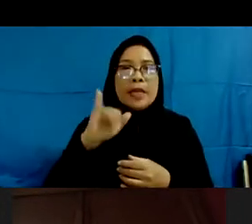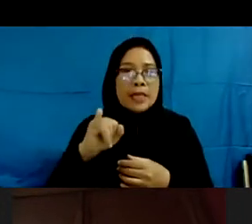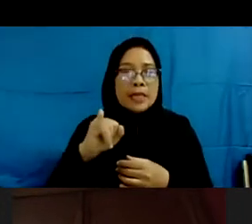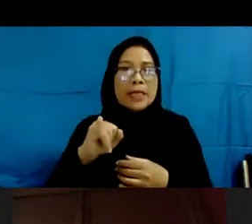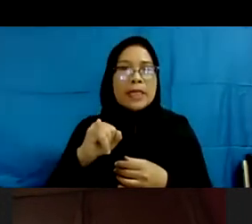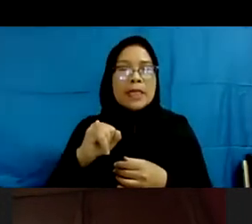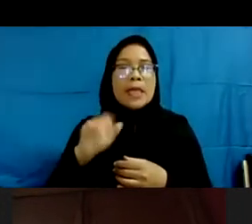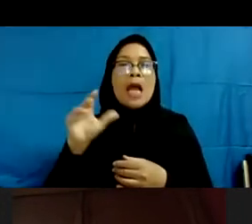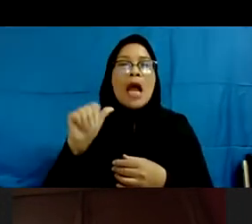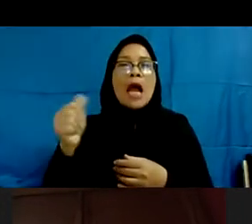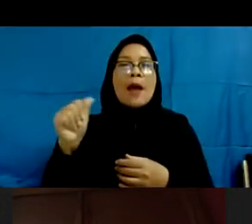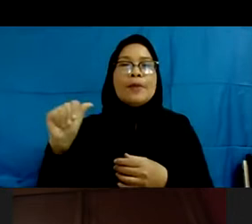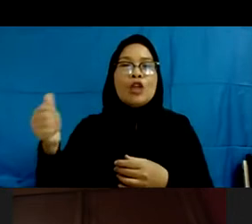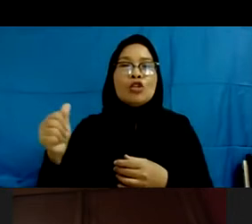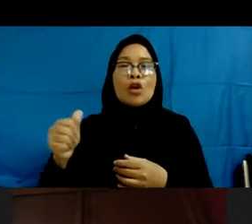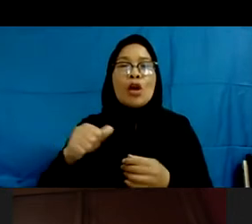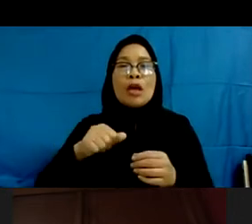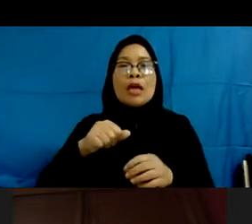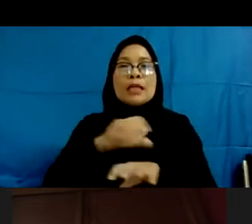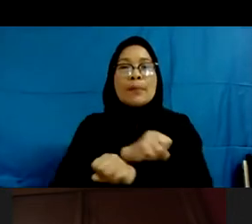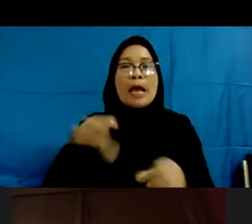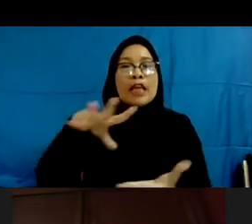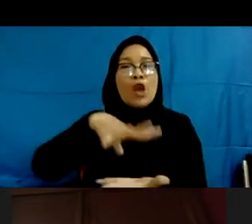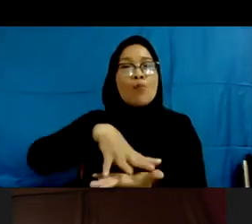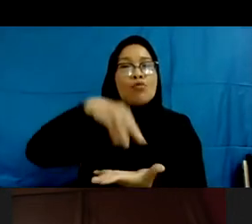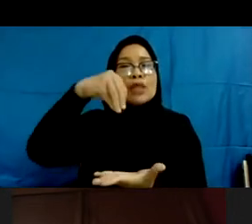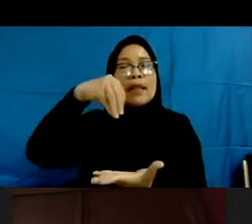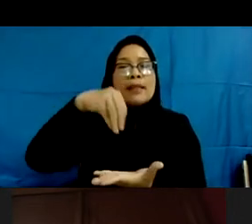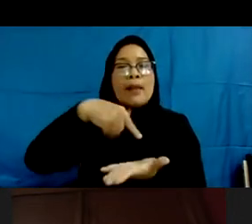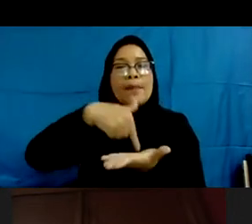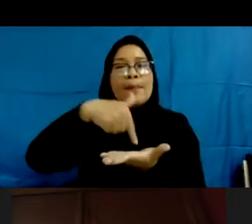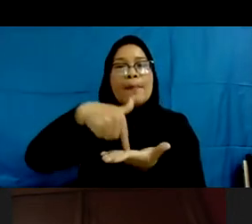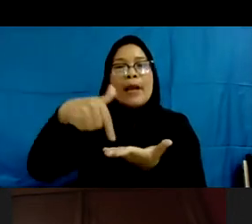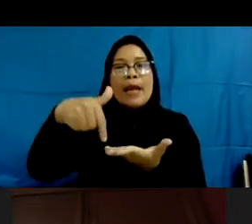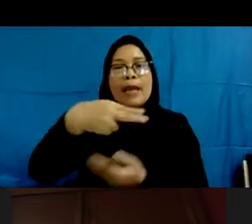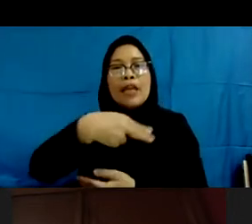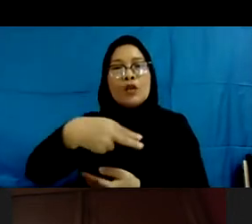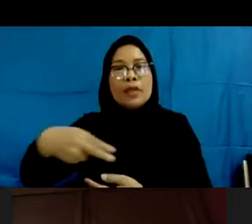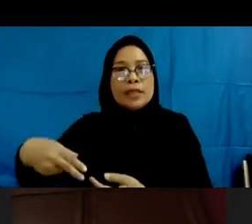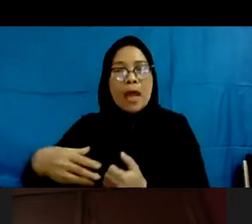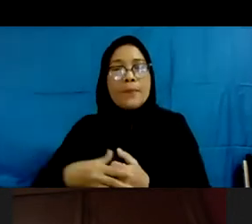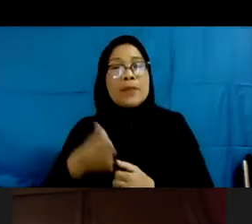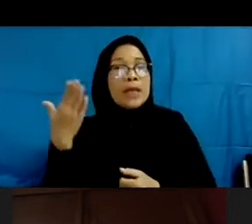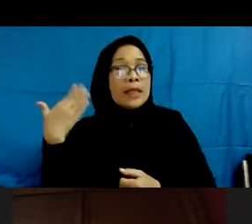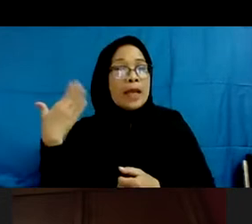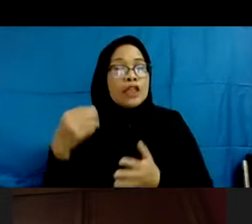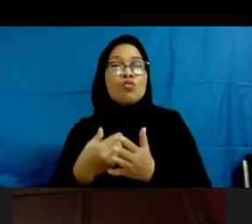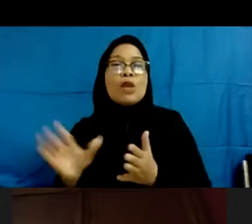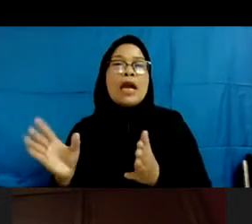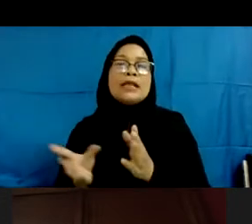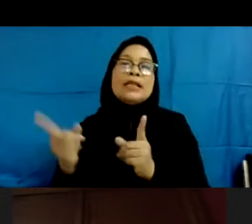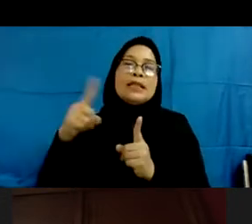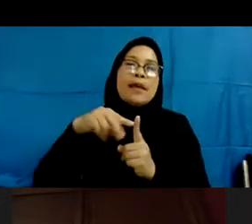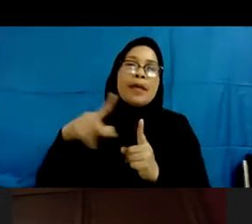BLBI Abioso sebagai pusat Braille Indonesia. Ini sudah saya sampaikan tadi bahwa kita di